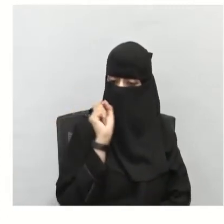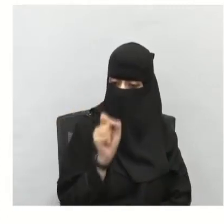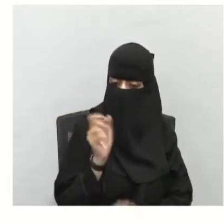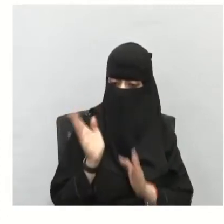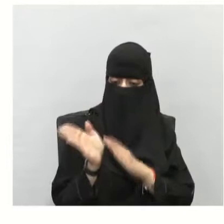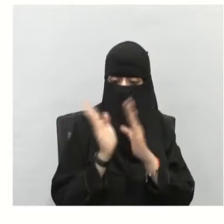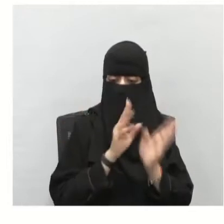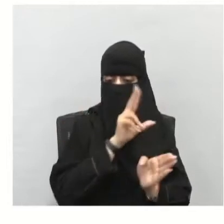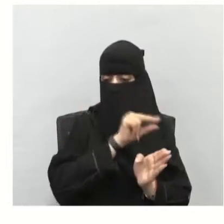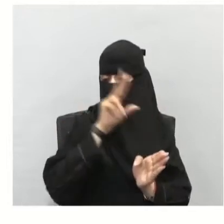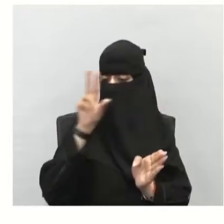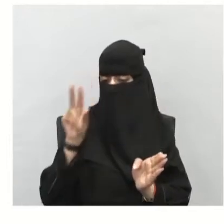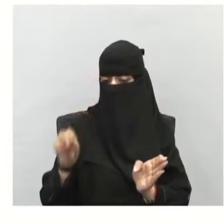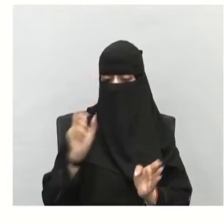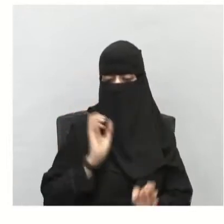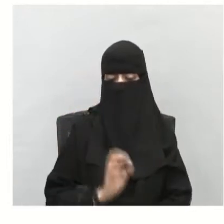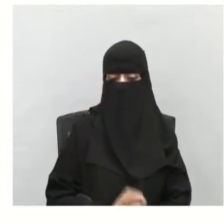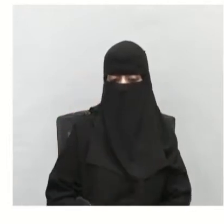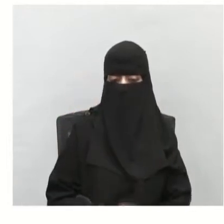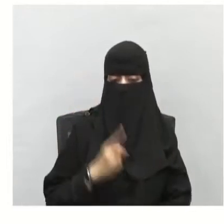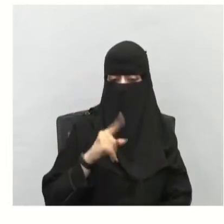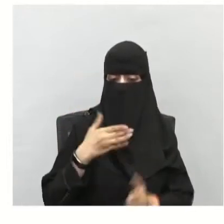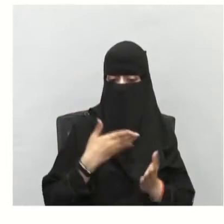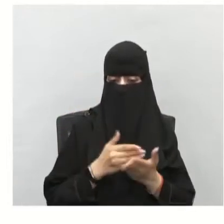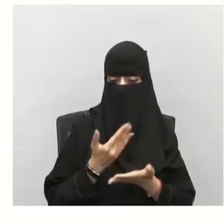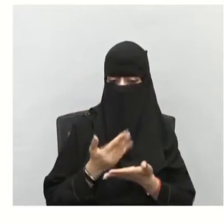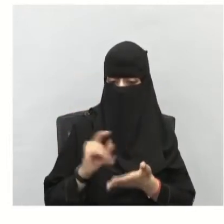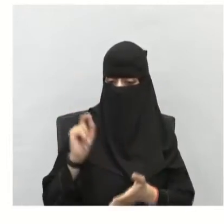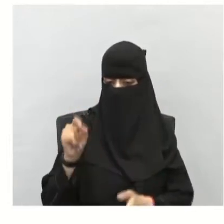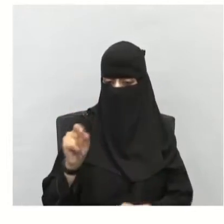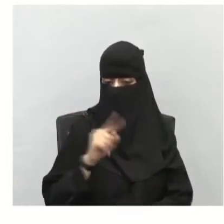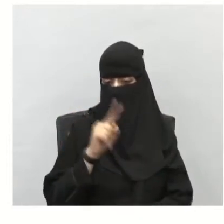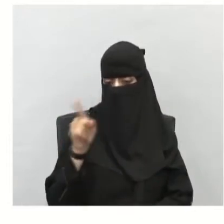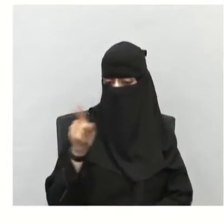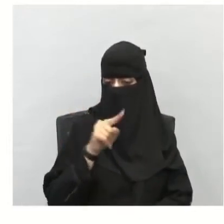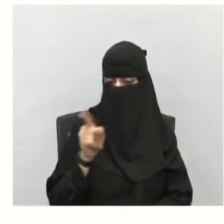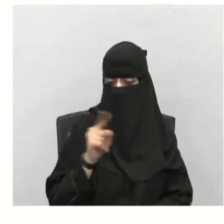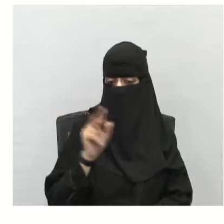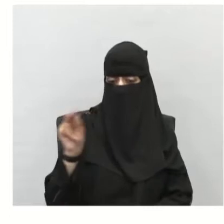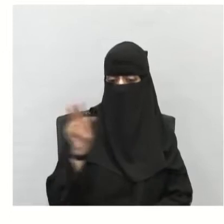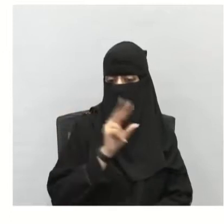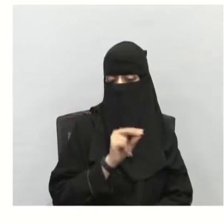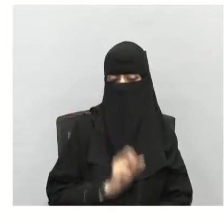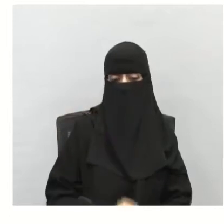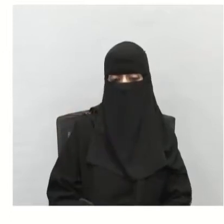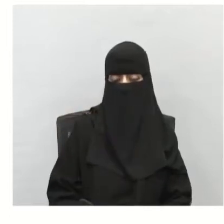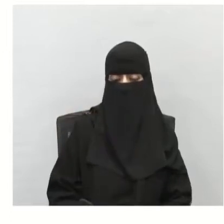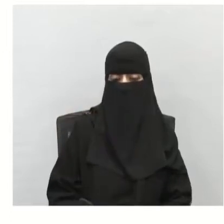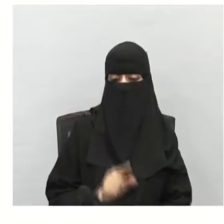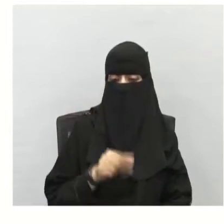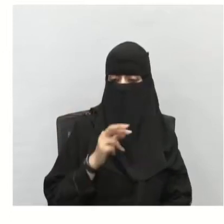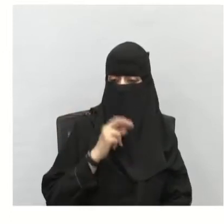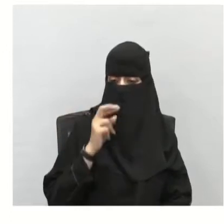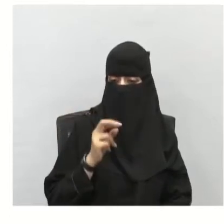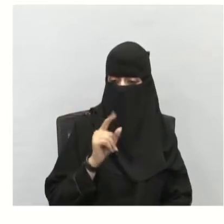0 والعدد نفسه، وبالتالي عندما نحذف هنا 0 سوف يصبح لدينا العدد 9. إذا فعلا هنا